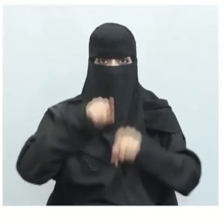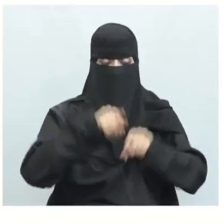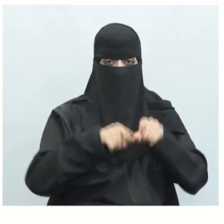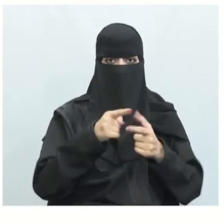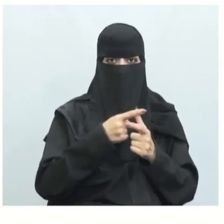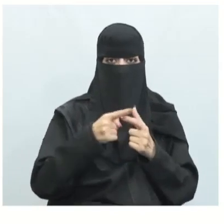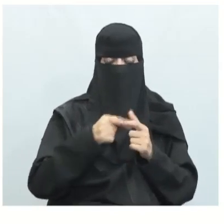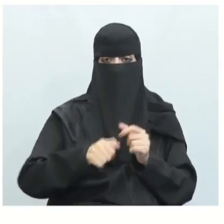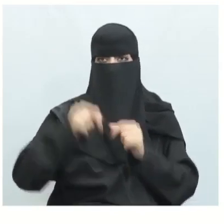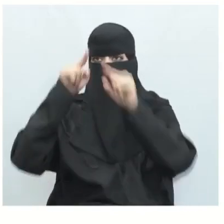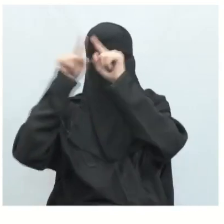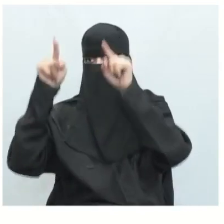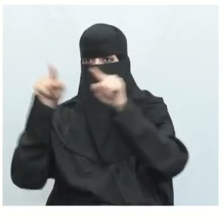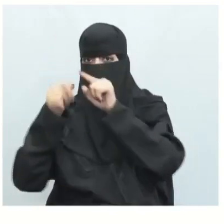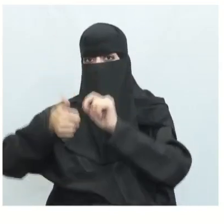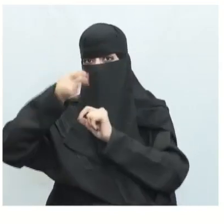بين الاشجار